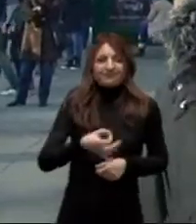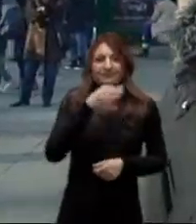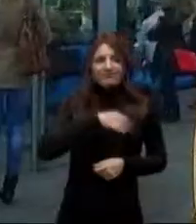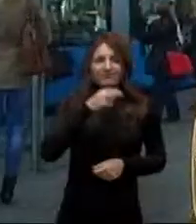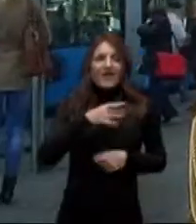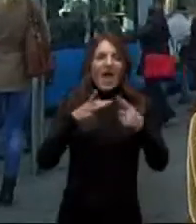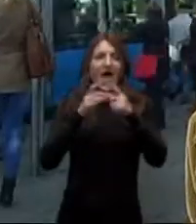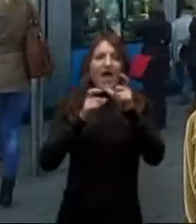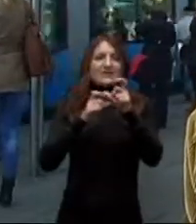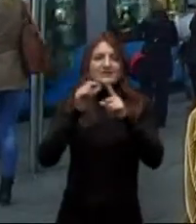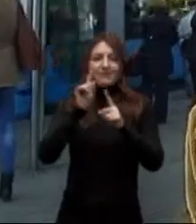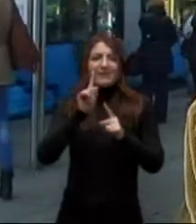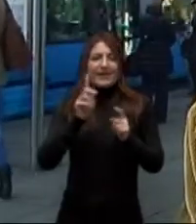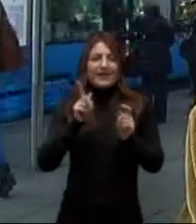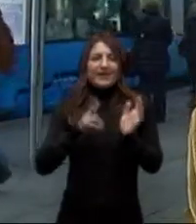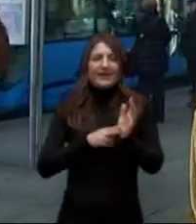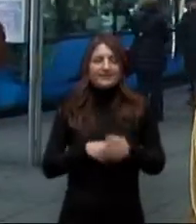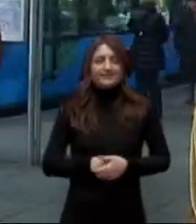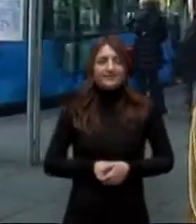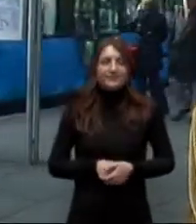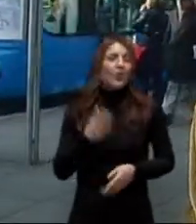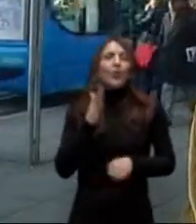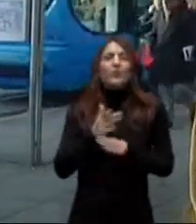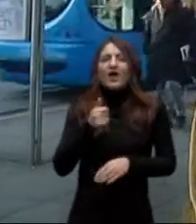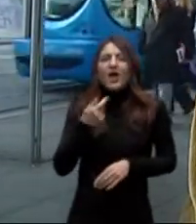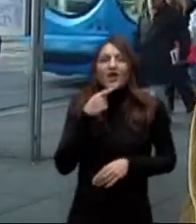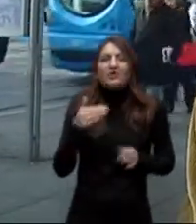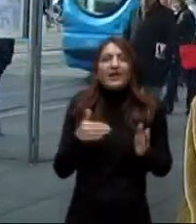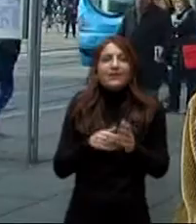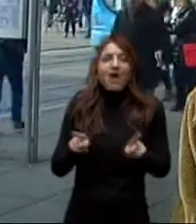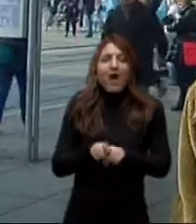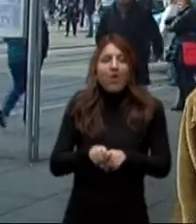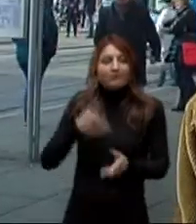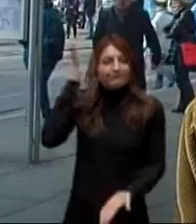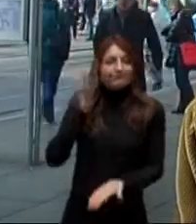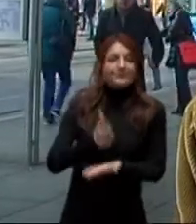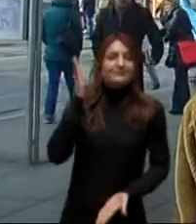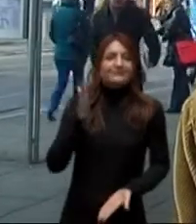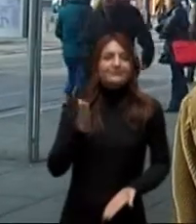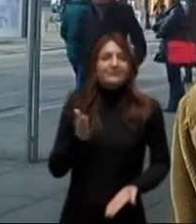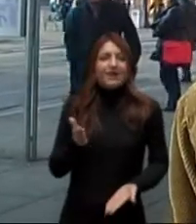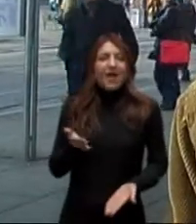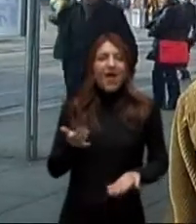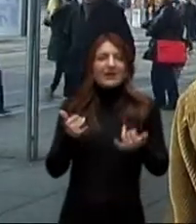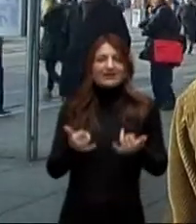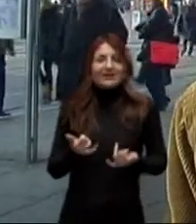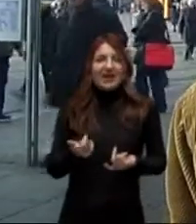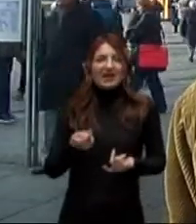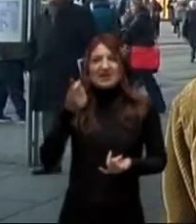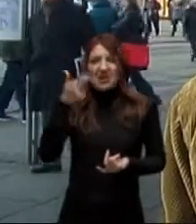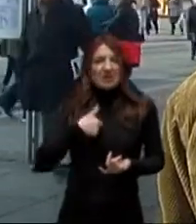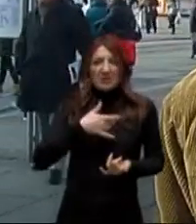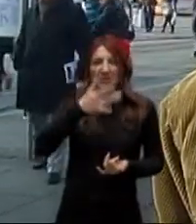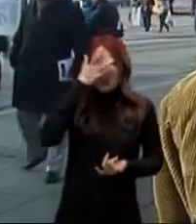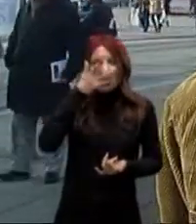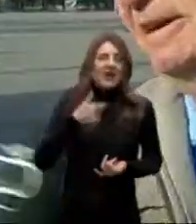aspirine i tak. Uvijek kažu da treba preseći tu glavobolju, ali kak je rijetko, onda